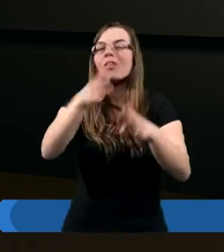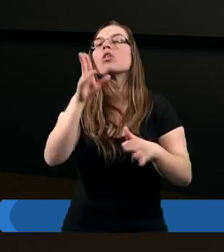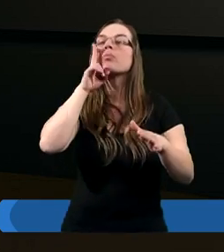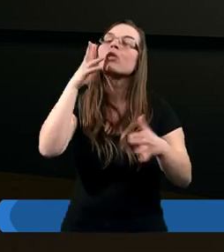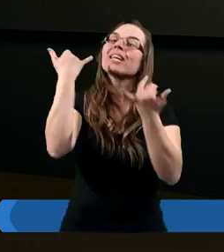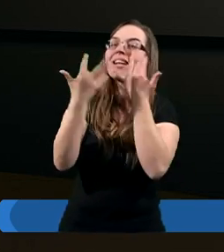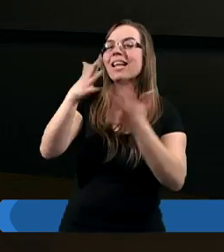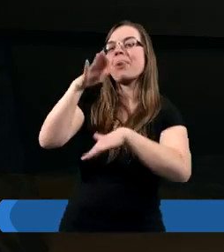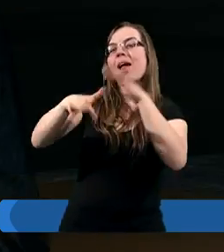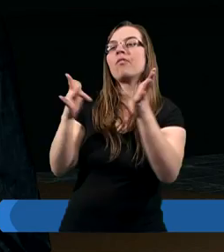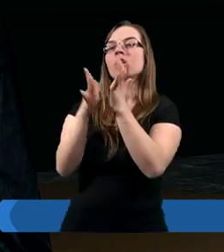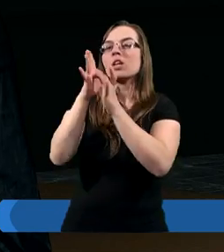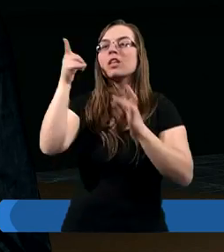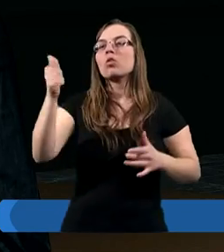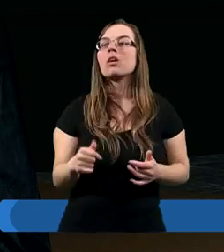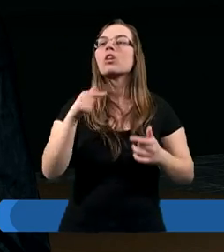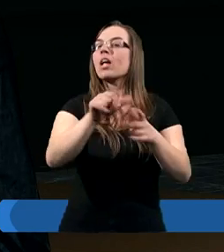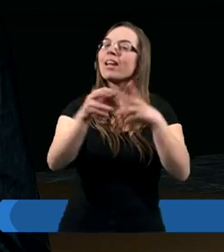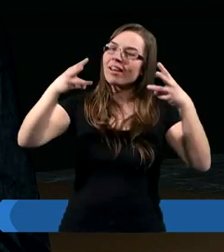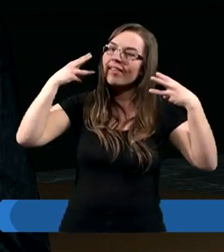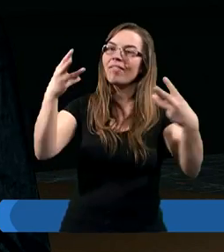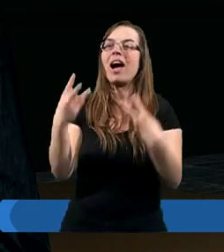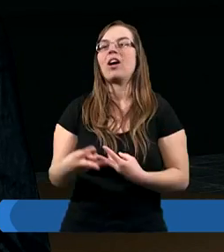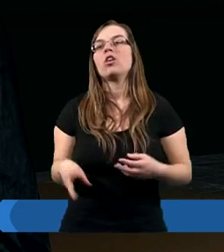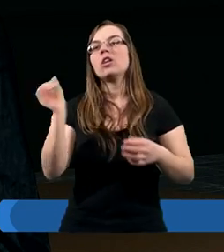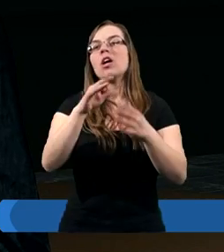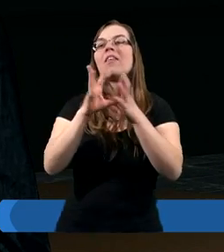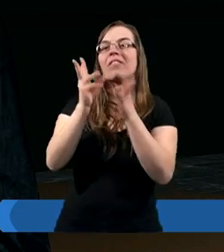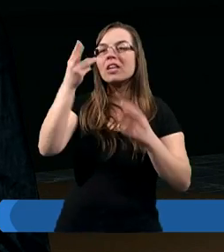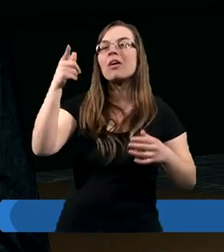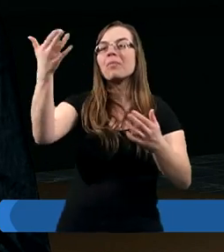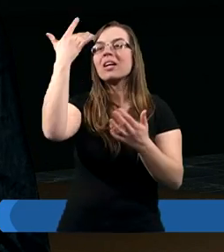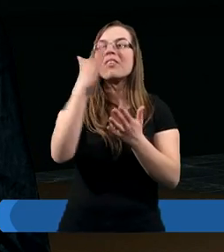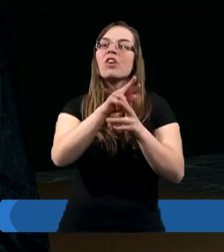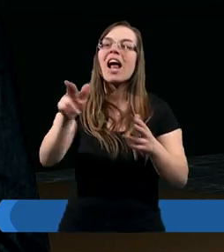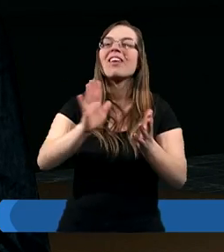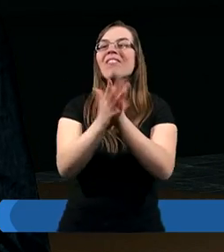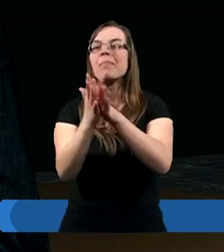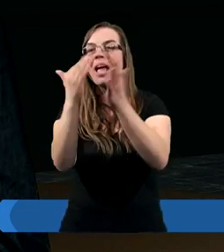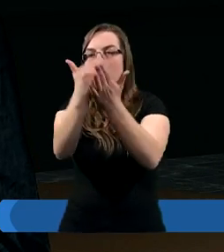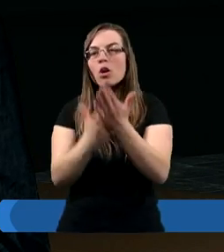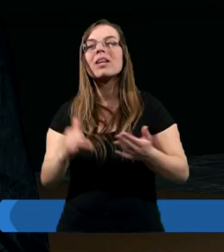naśladować Chrystusa? To, co jest ważne, że z tych kilku rzeczy wymienionych jako